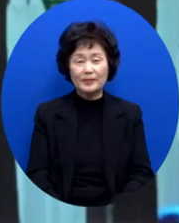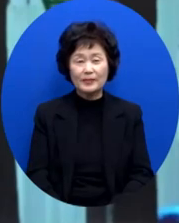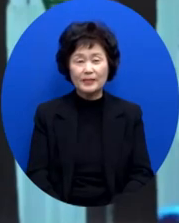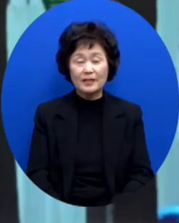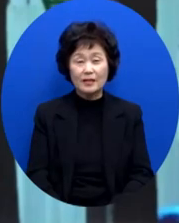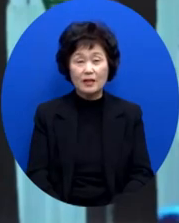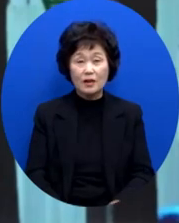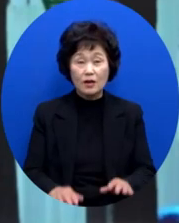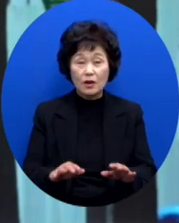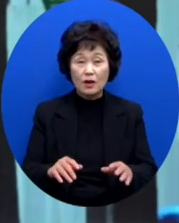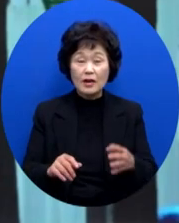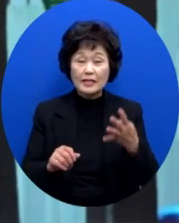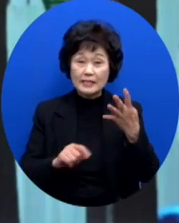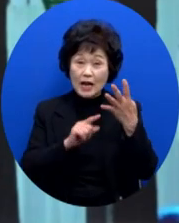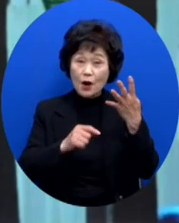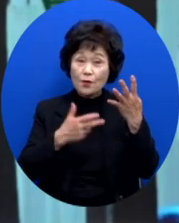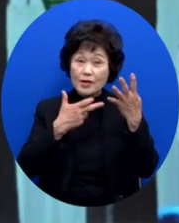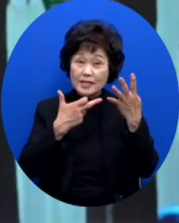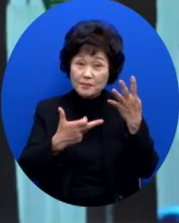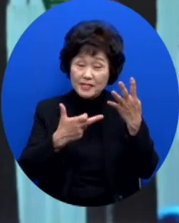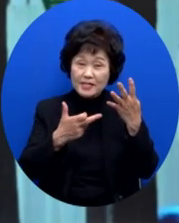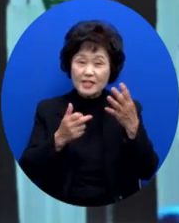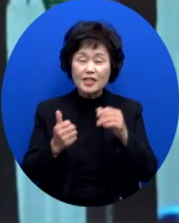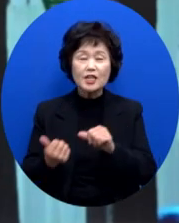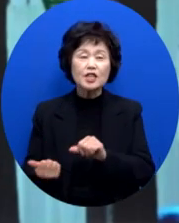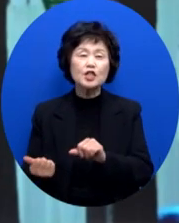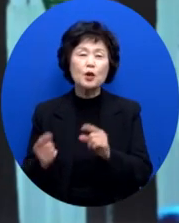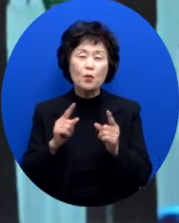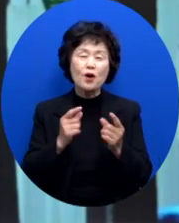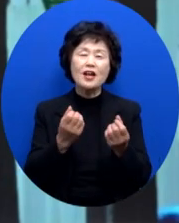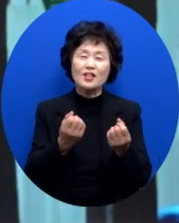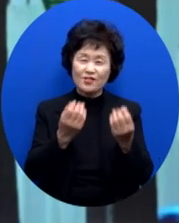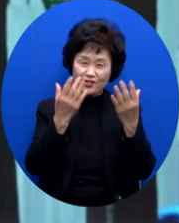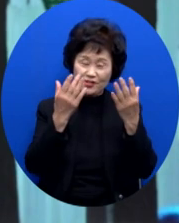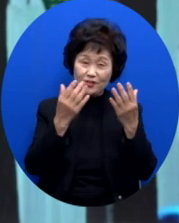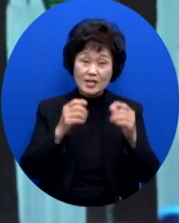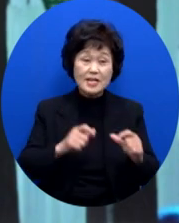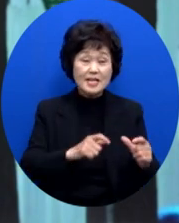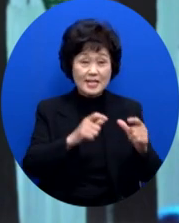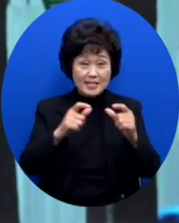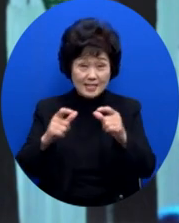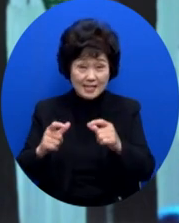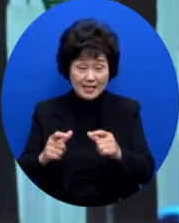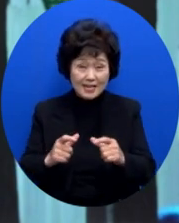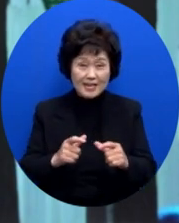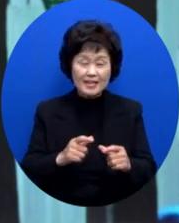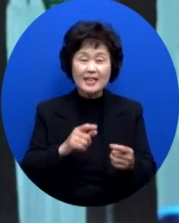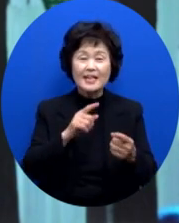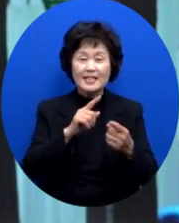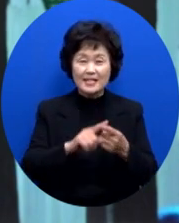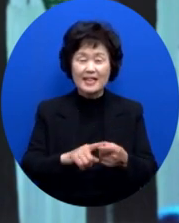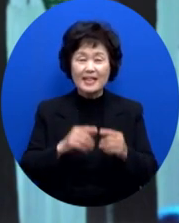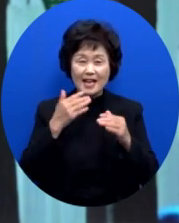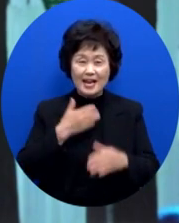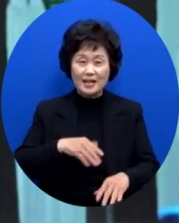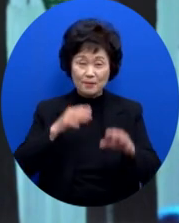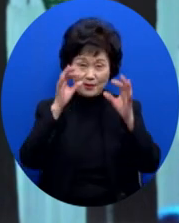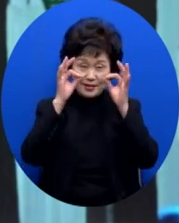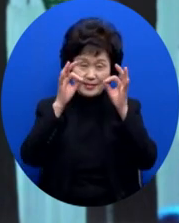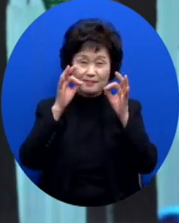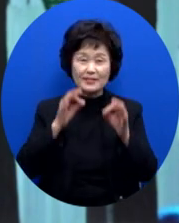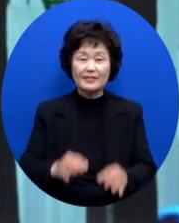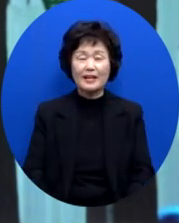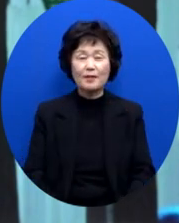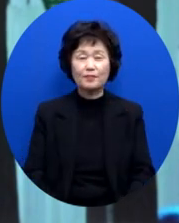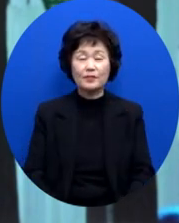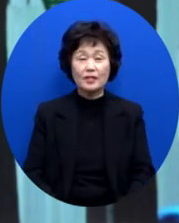오는 17일이 부활절이죠. 오늘은 지역사회의 부활의 기쁨을 나누고 있는 이야기 들어보겠습니다. 경기도 부천시